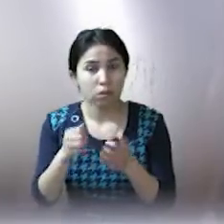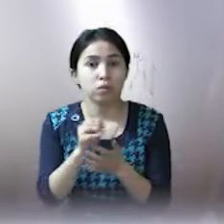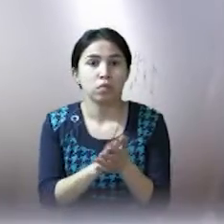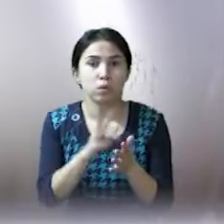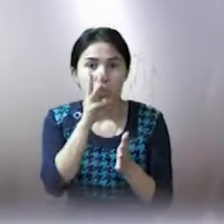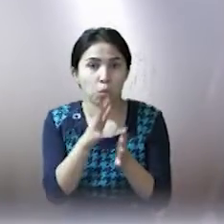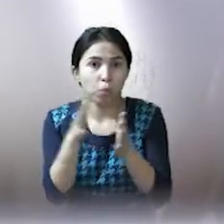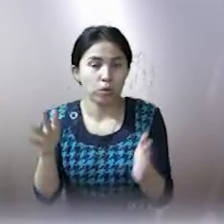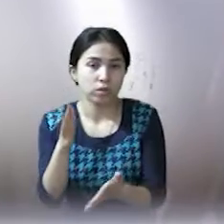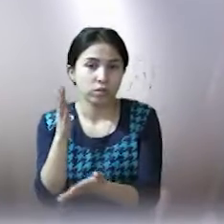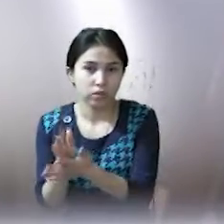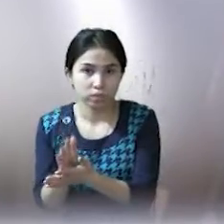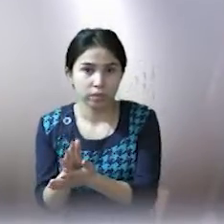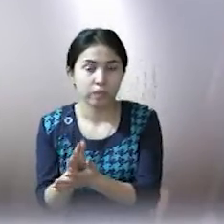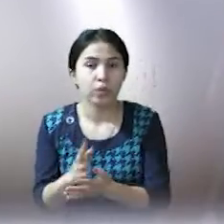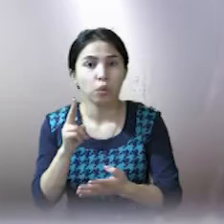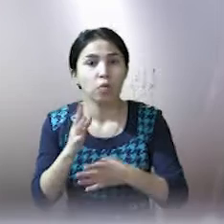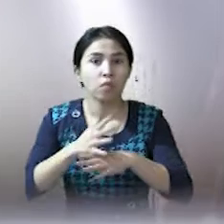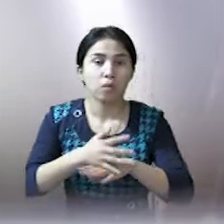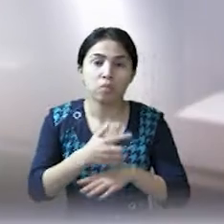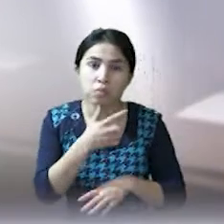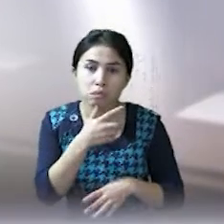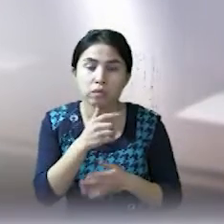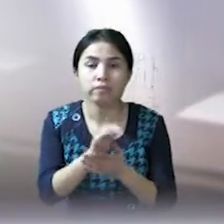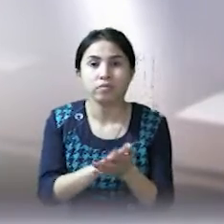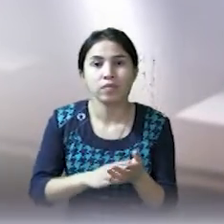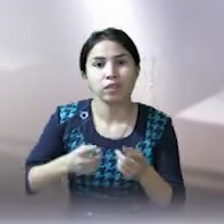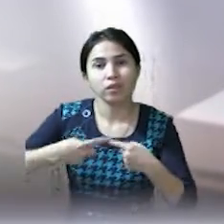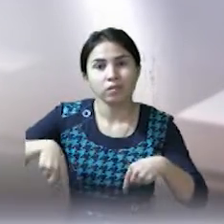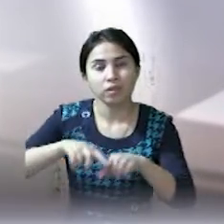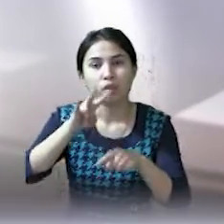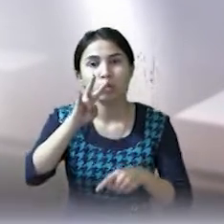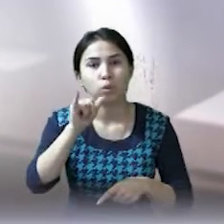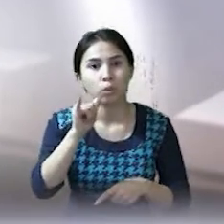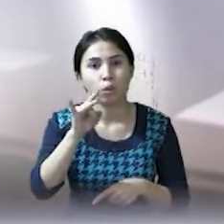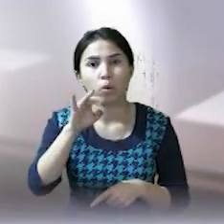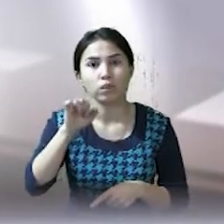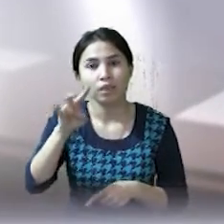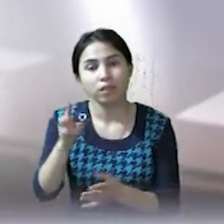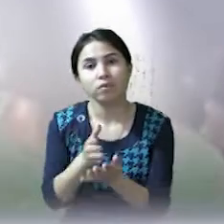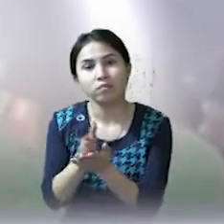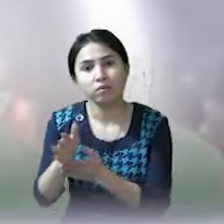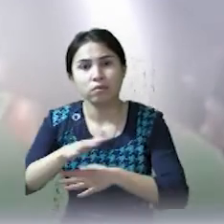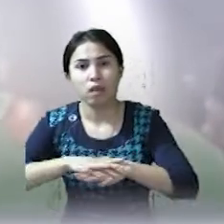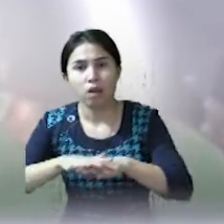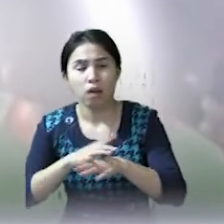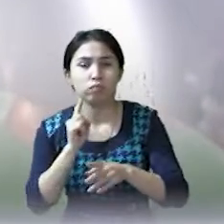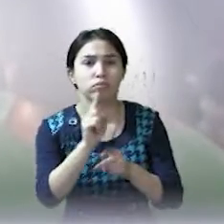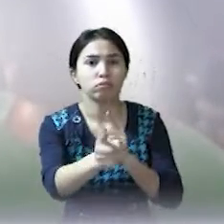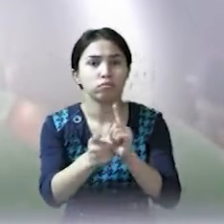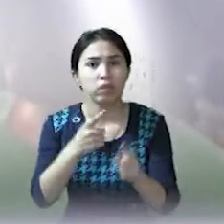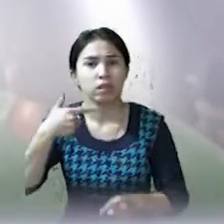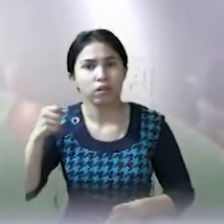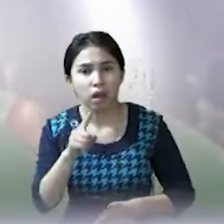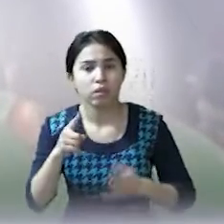мың. Сапарлатып келген қонақтар әрі қарай Нұр Отан партиясы аудандық филиалында азаматтарды жеке сұрақтармен қабылдады. Тұрғындардың дені жер,